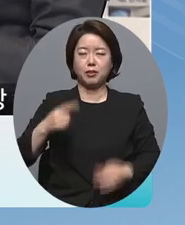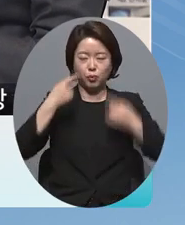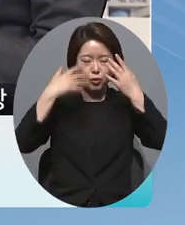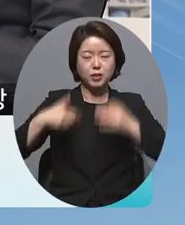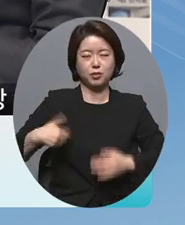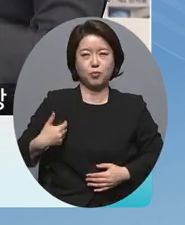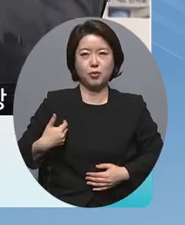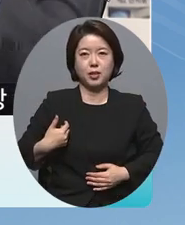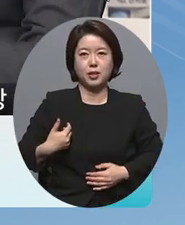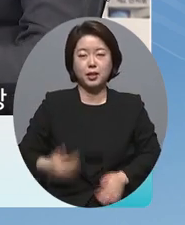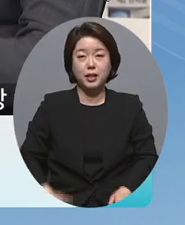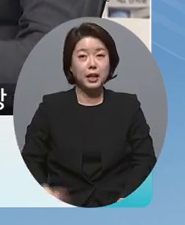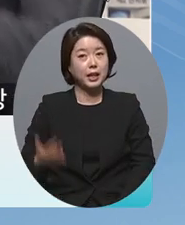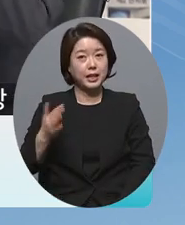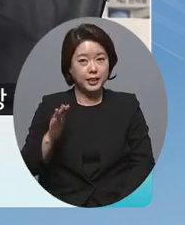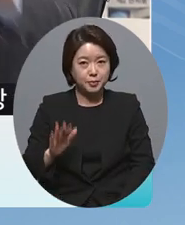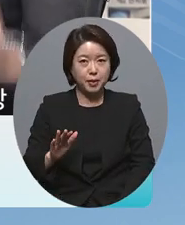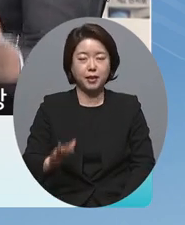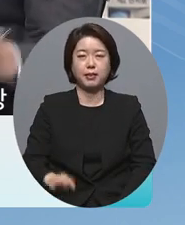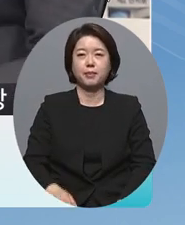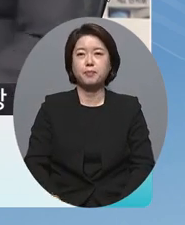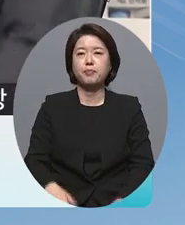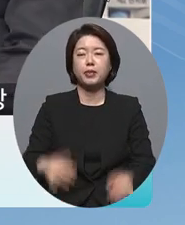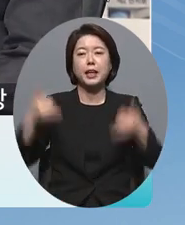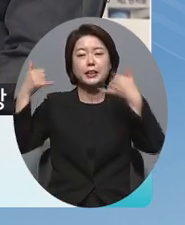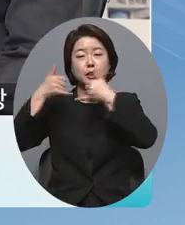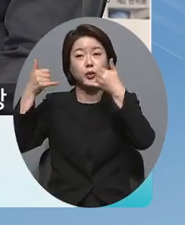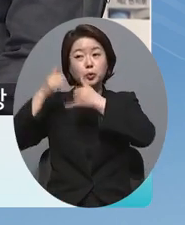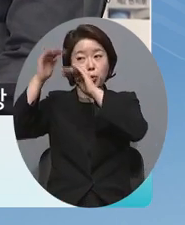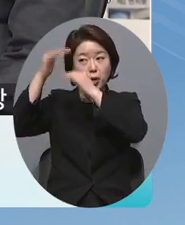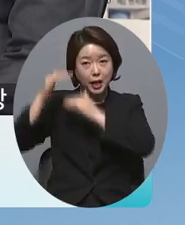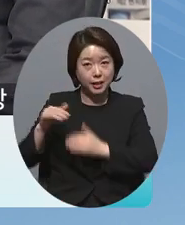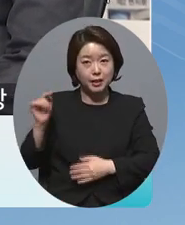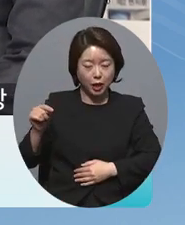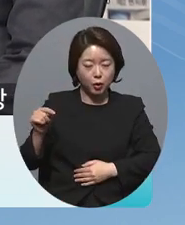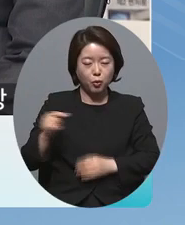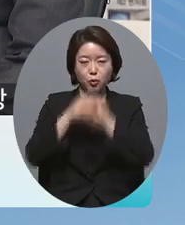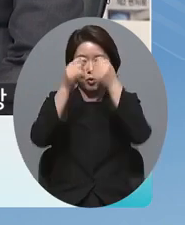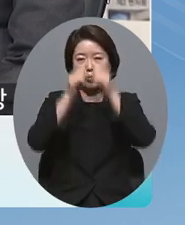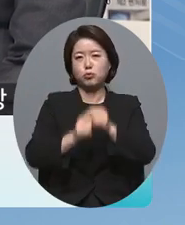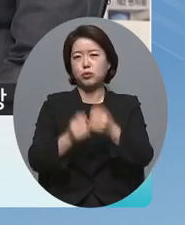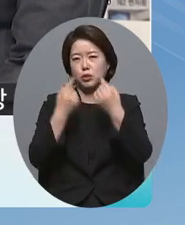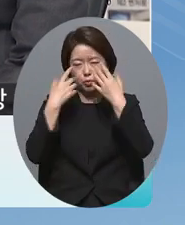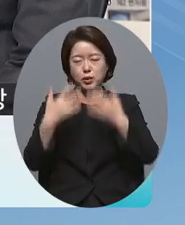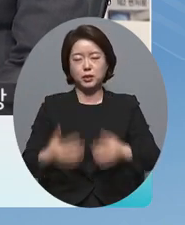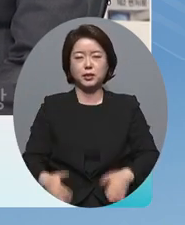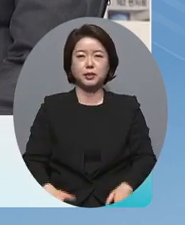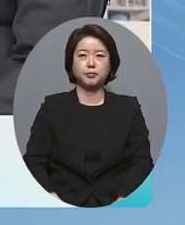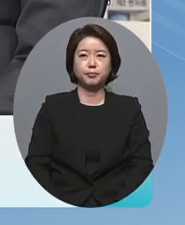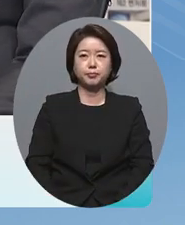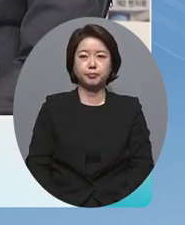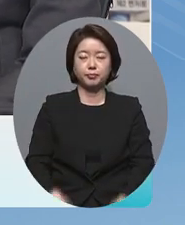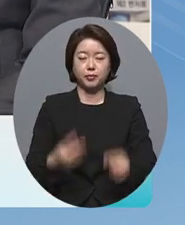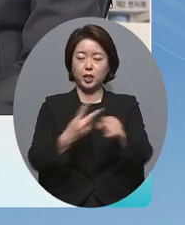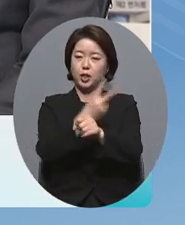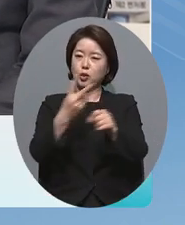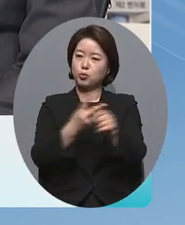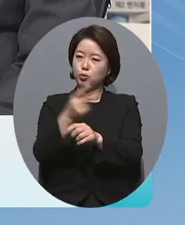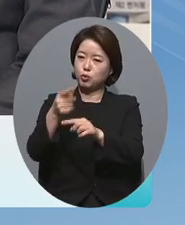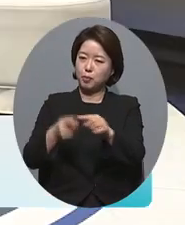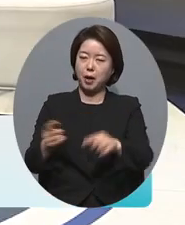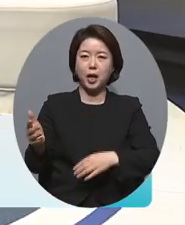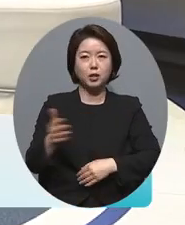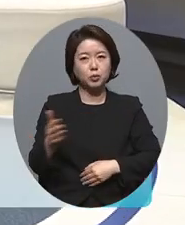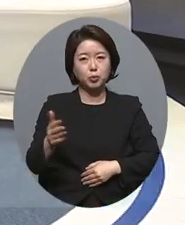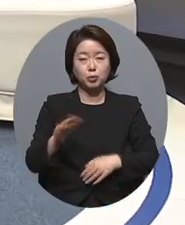수가 없죠. 그러나 그 통화 내용은 하여튼 굉장히 구체적인 건 사실이다. 이렇게 말씀을 드리겠습니다. 네, 한 2시간 반 정도